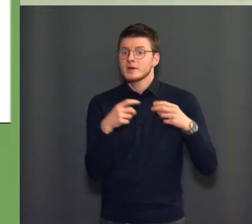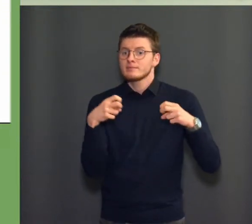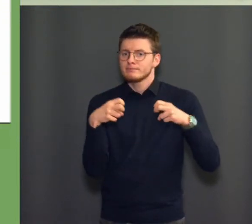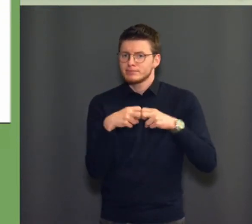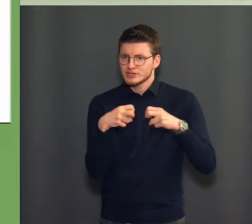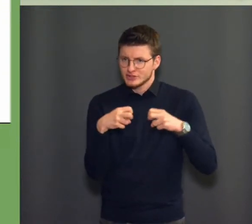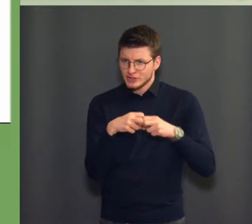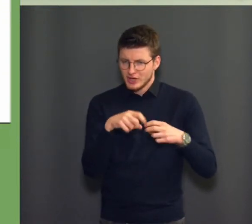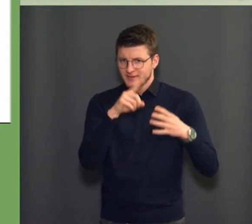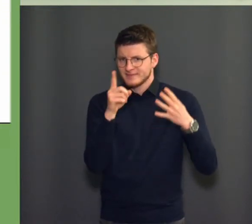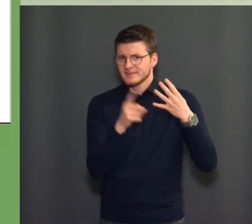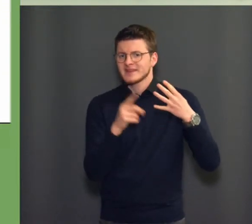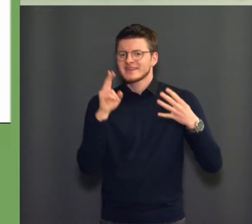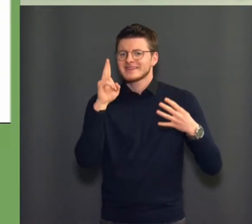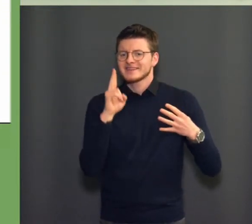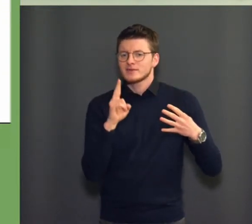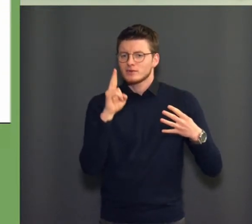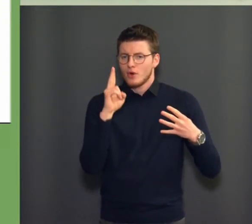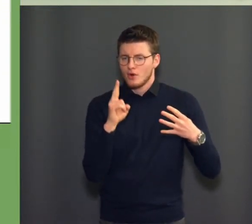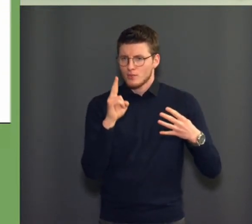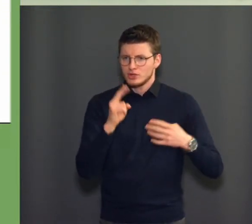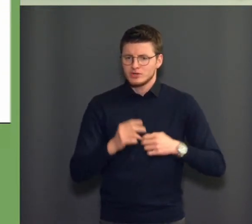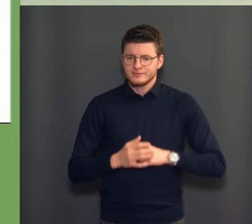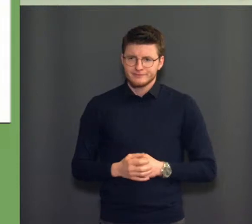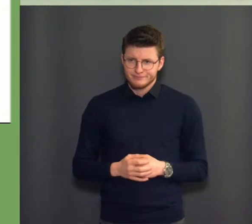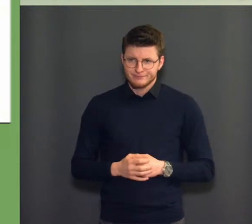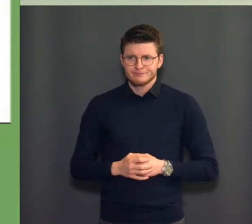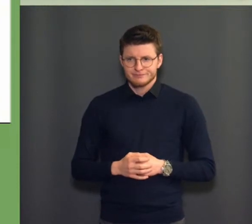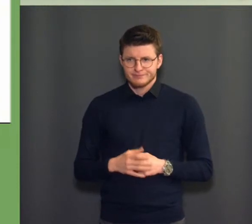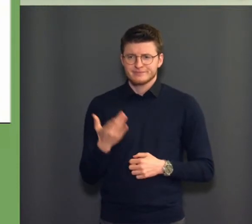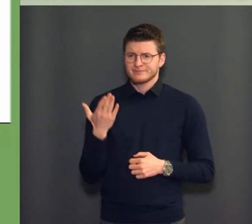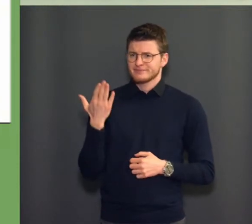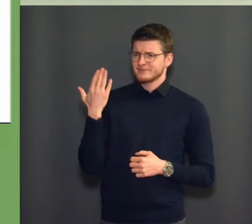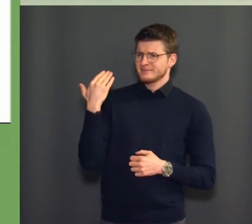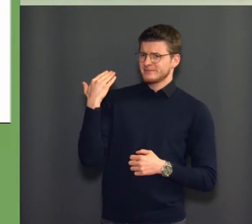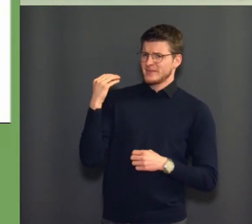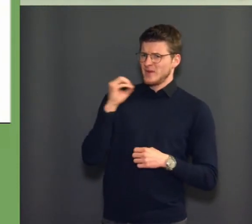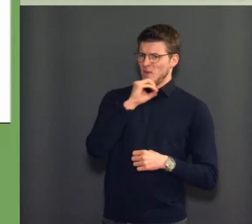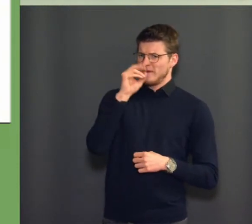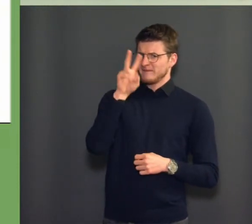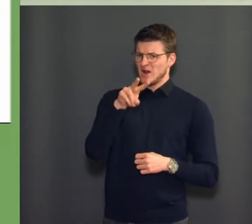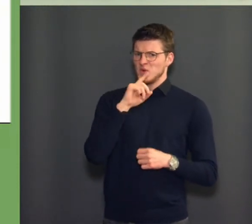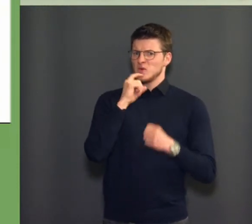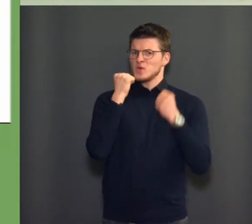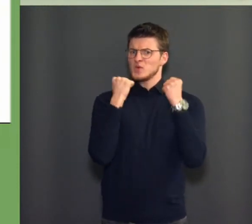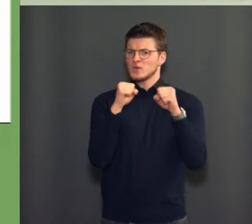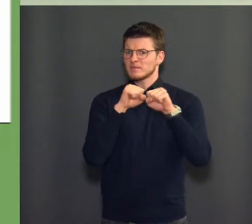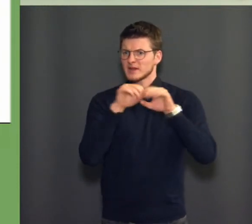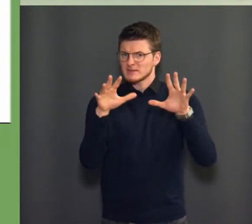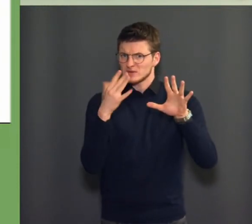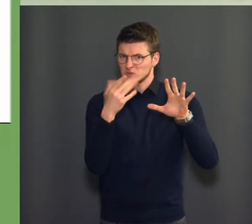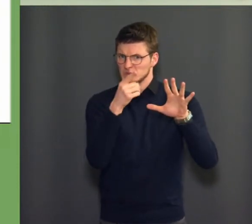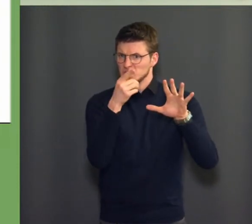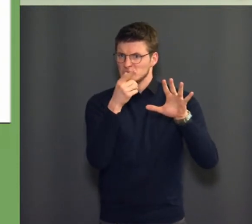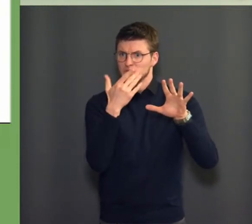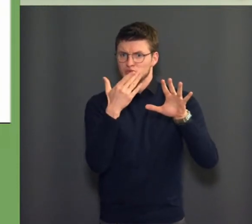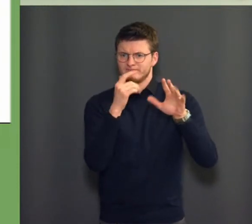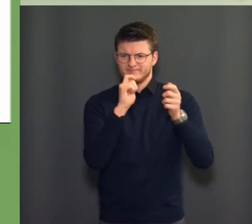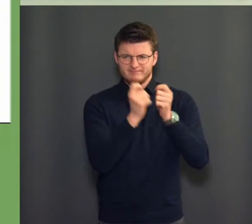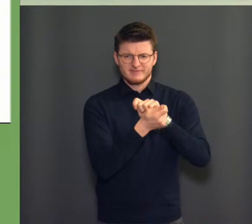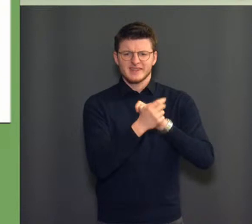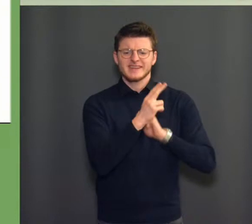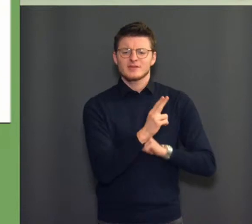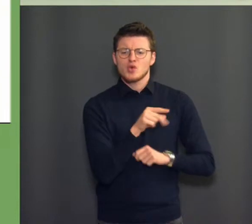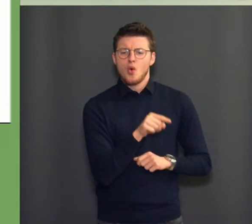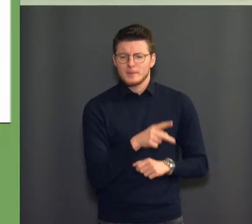Henegouwen heeft ondertussen de fakkel van Oost-Vlaanderen overgenomen als provincie met het meeste aantal besmettingen.